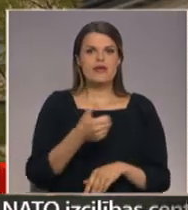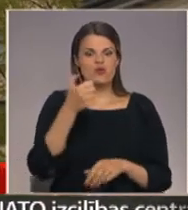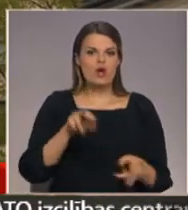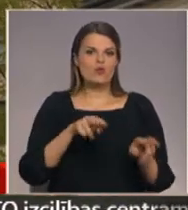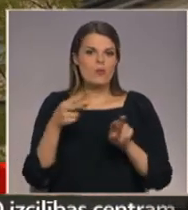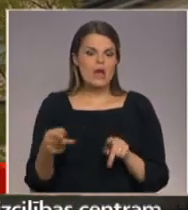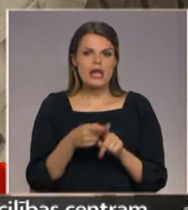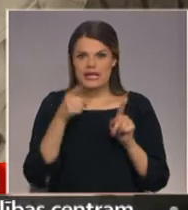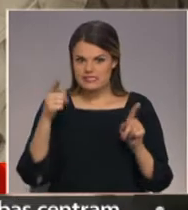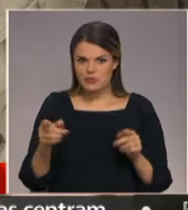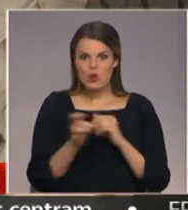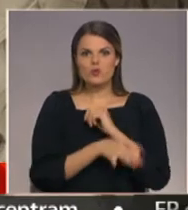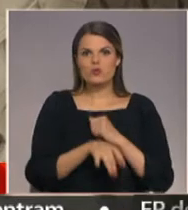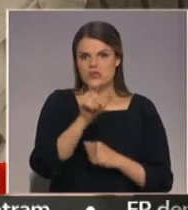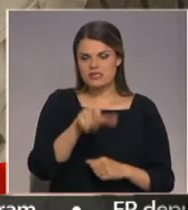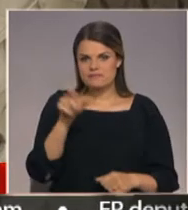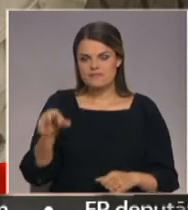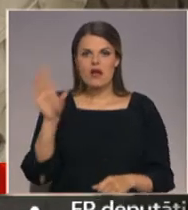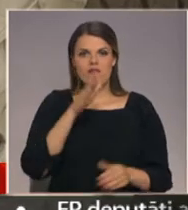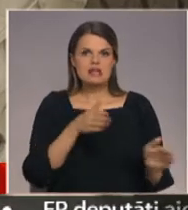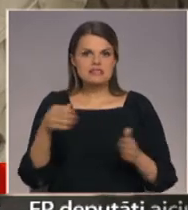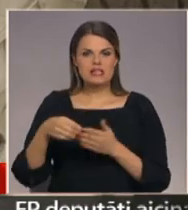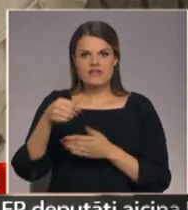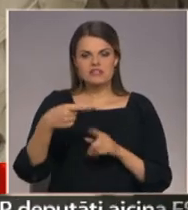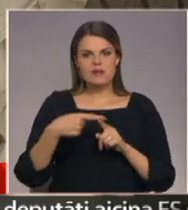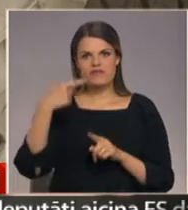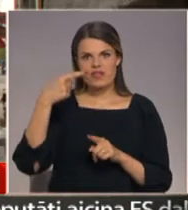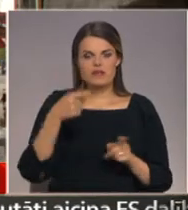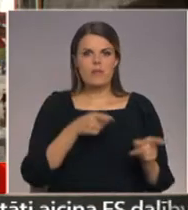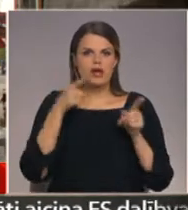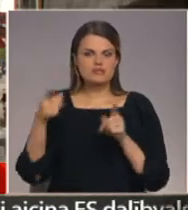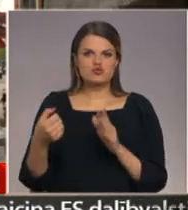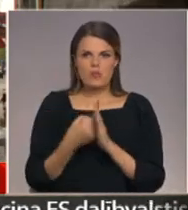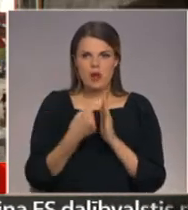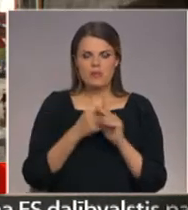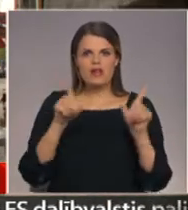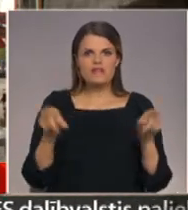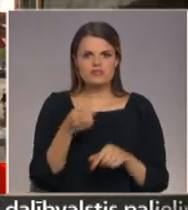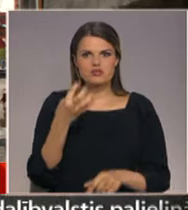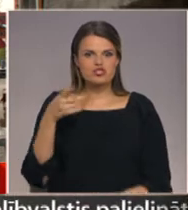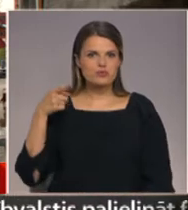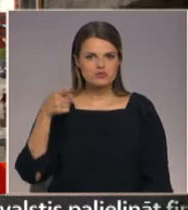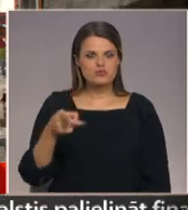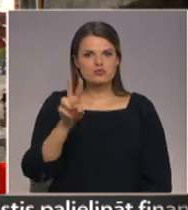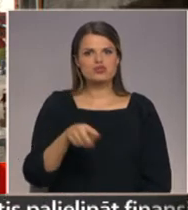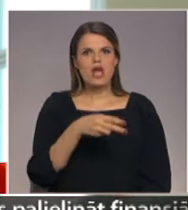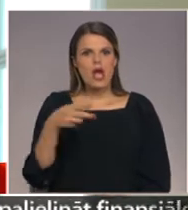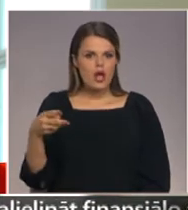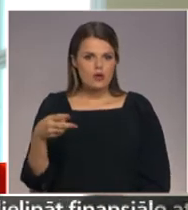periodu. Turklāt trūcīgiem īrniekiem valsts gatava izmaksāt vienreizēju pārcelšanās pabalstu vismaz 14 000 eiro